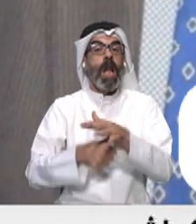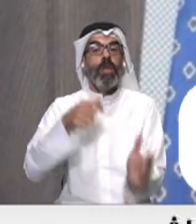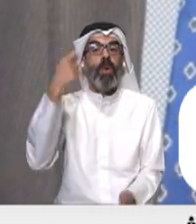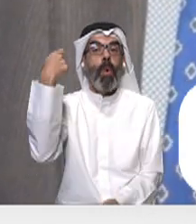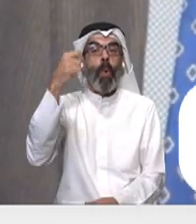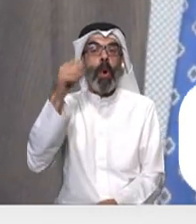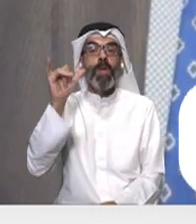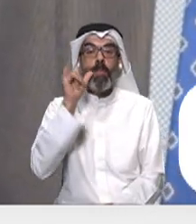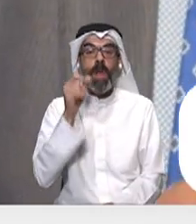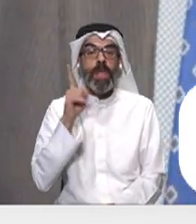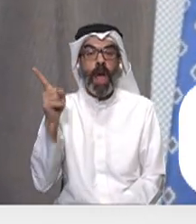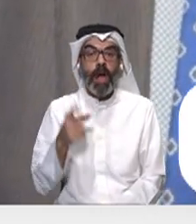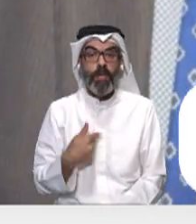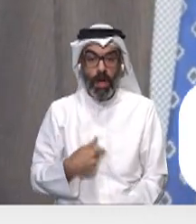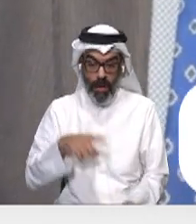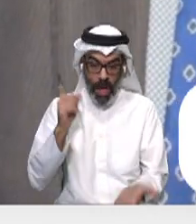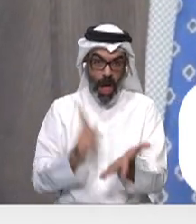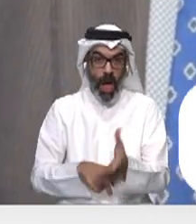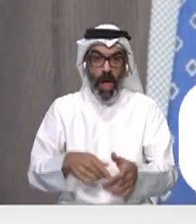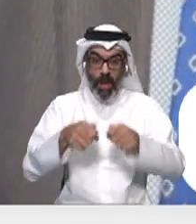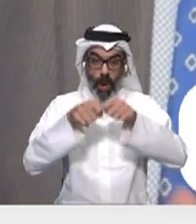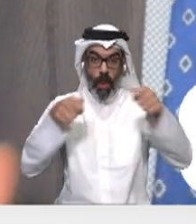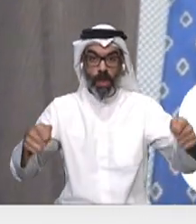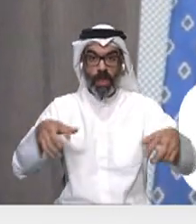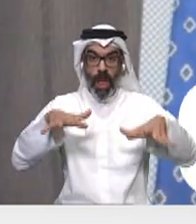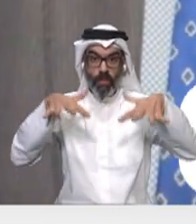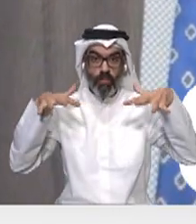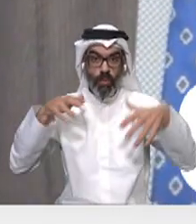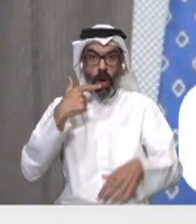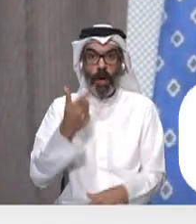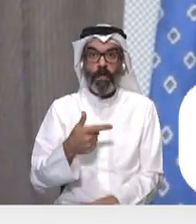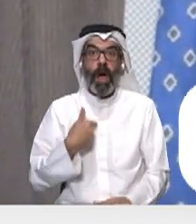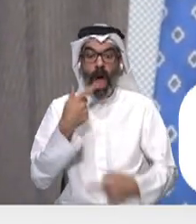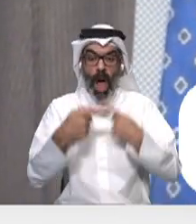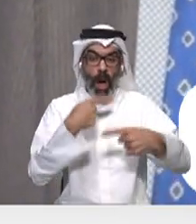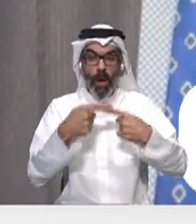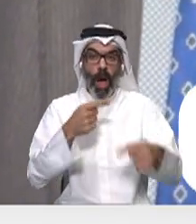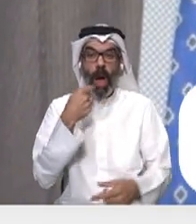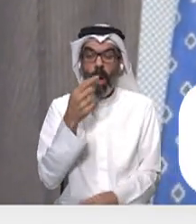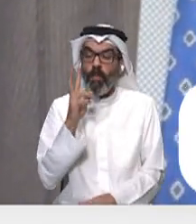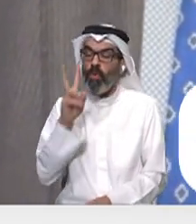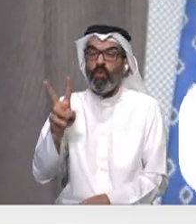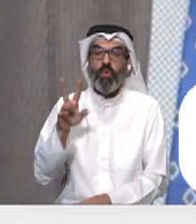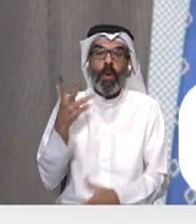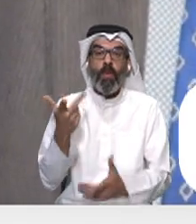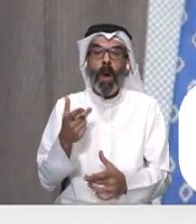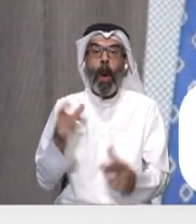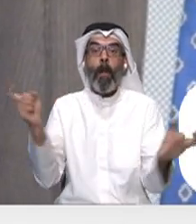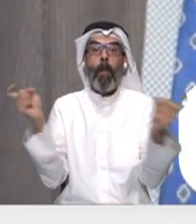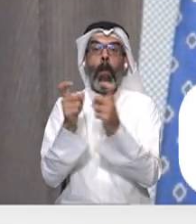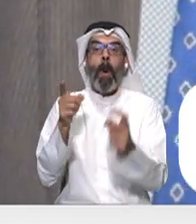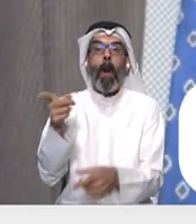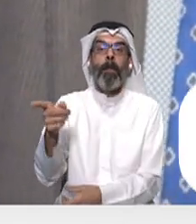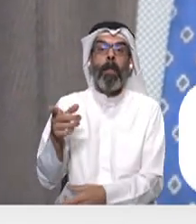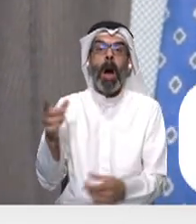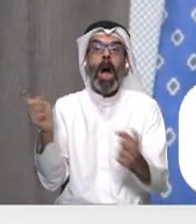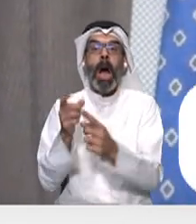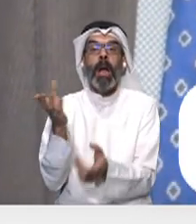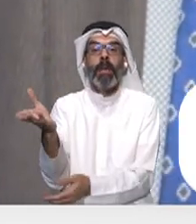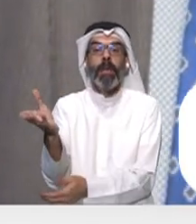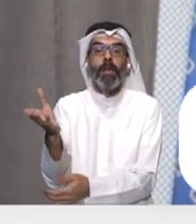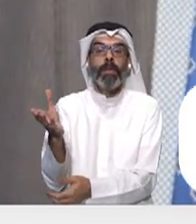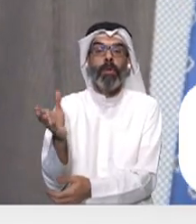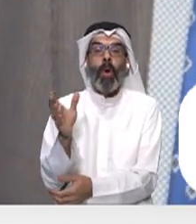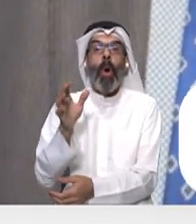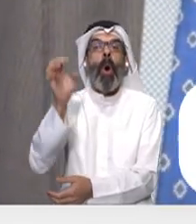المؤتمر الصحفي المحدود لانه كان على عدله متابعه مباراه ارسنال وباريس سان جيرمان لانه معروف